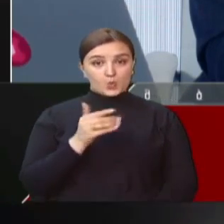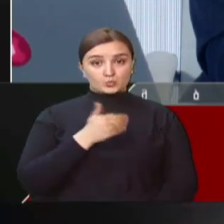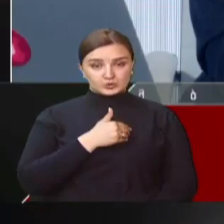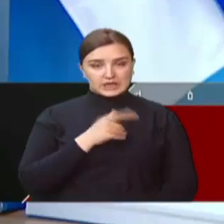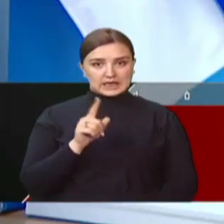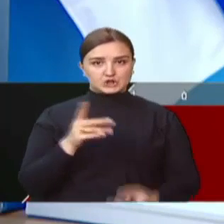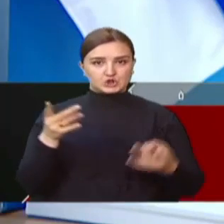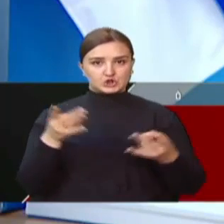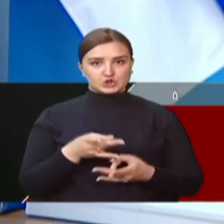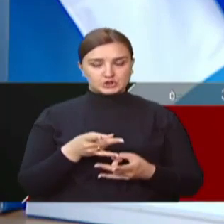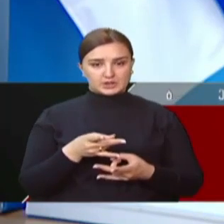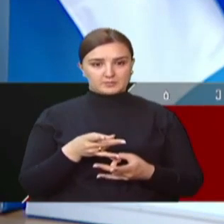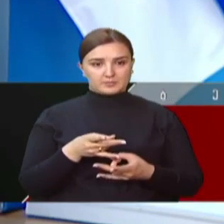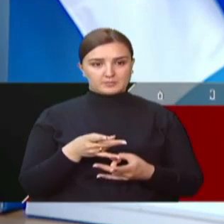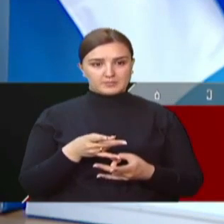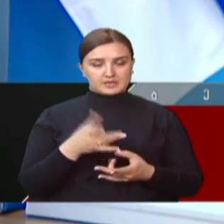საქართველოს